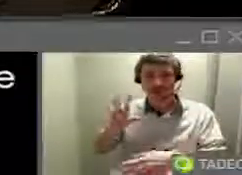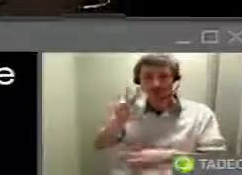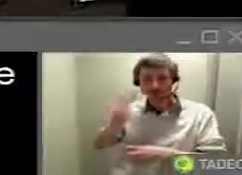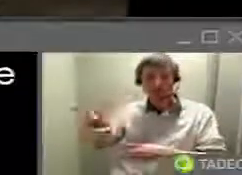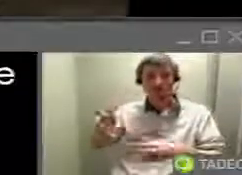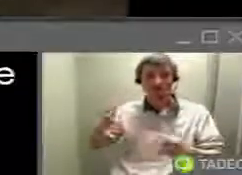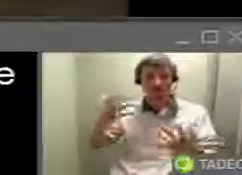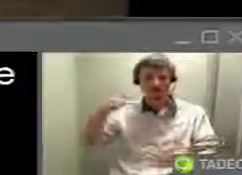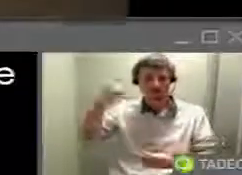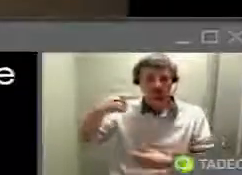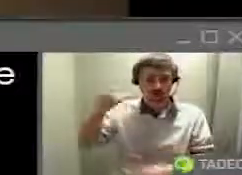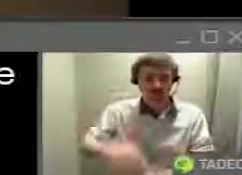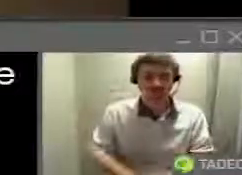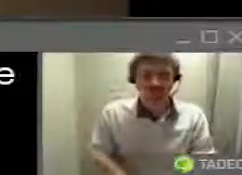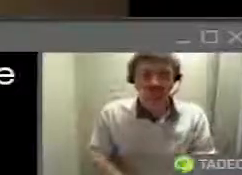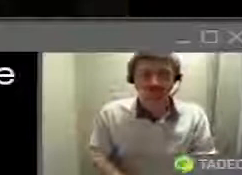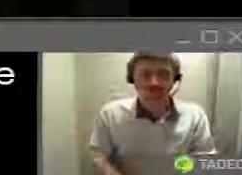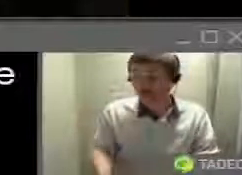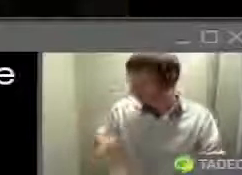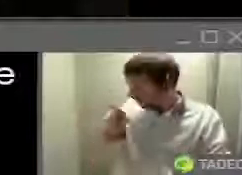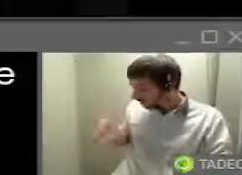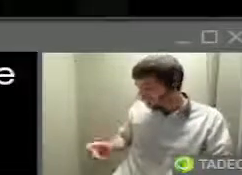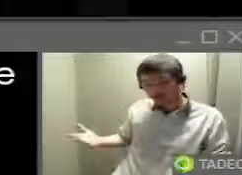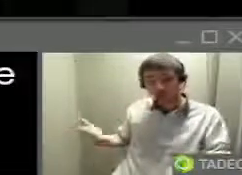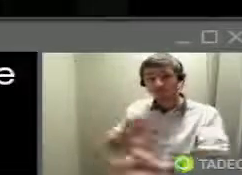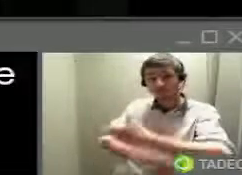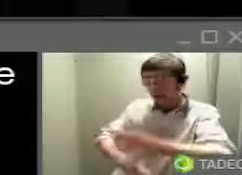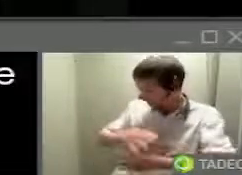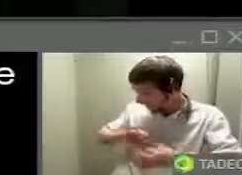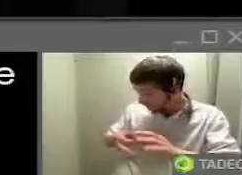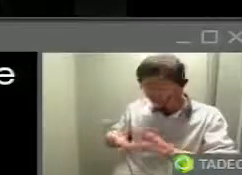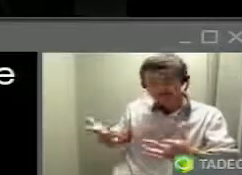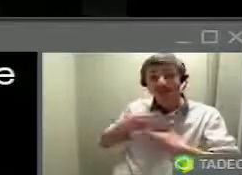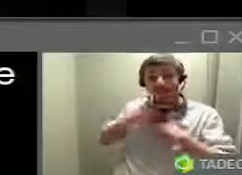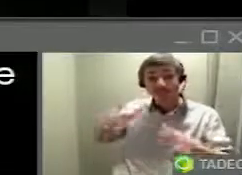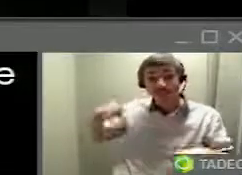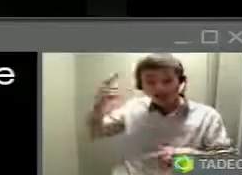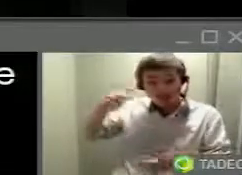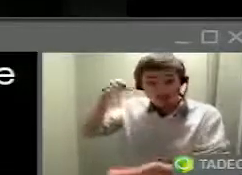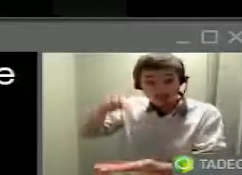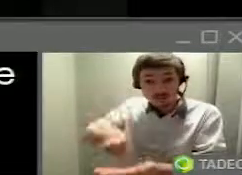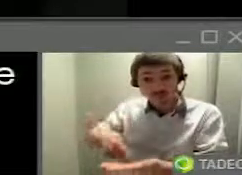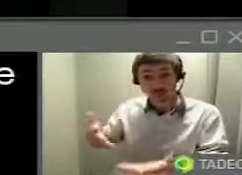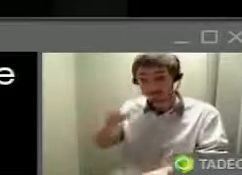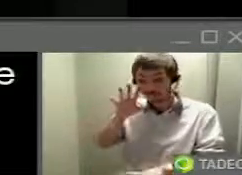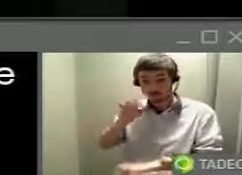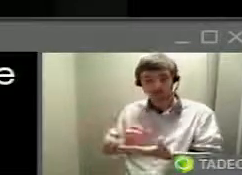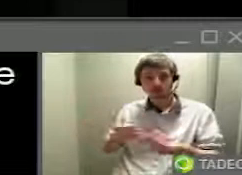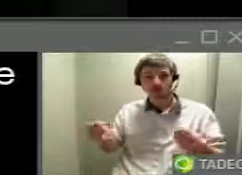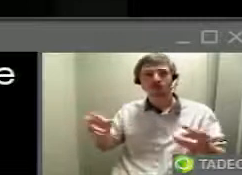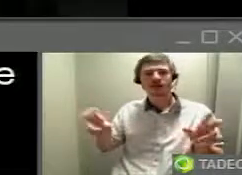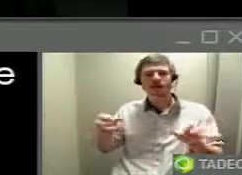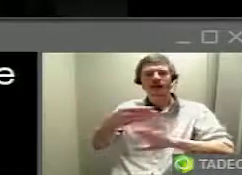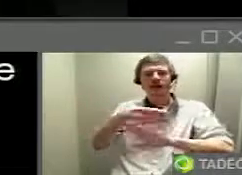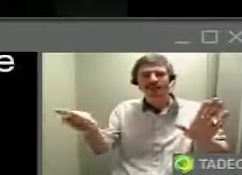Riyad, ces Jeux paralympiques et cette accessibilité, on l'a beaucoup vu à Londres, notamment dans la télévision sur M6 ou dans d'autres chaînes, notamment